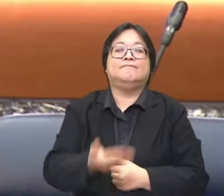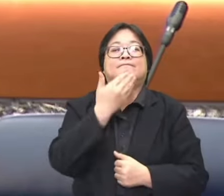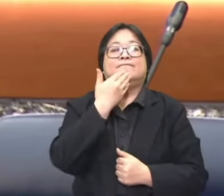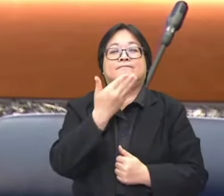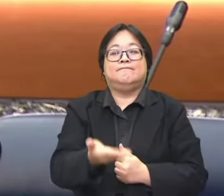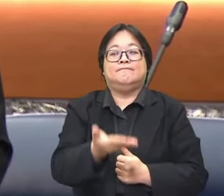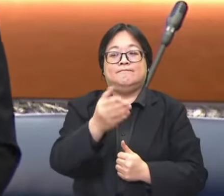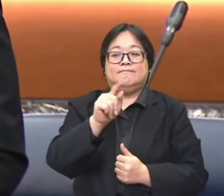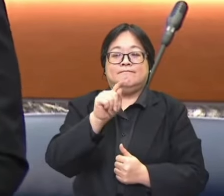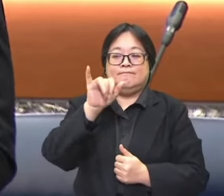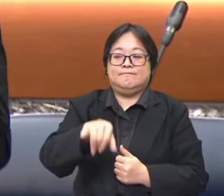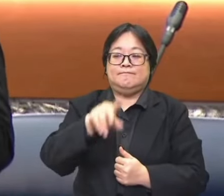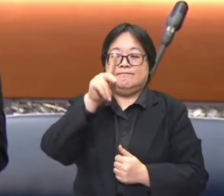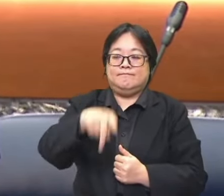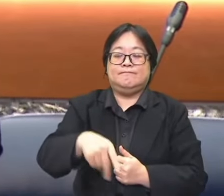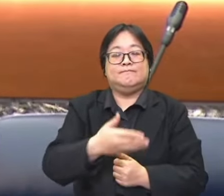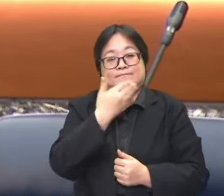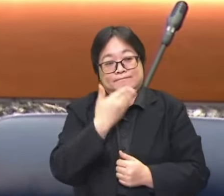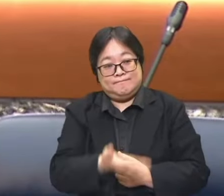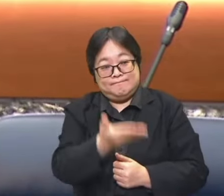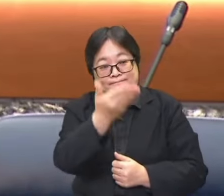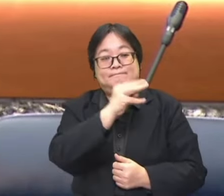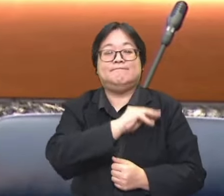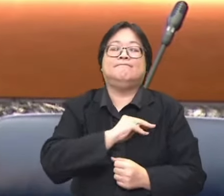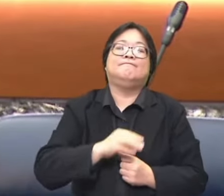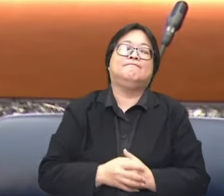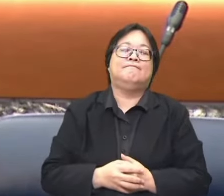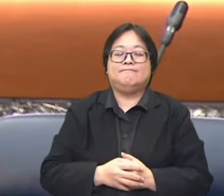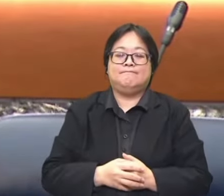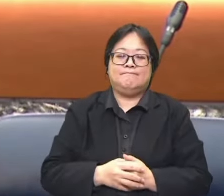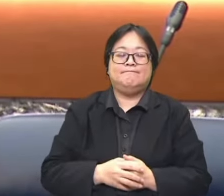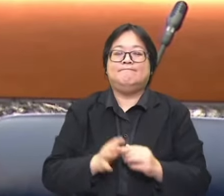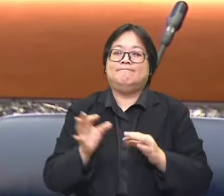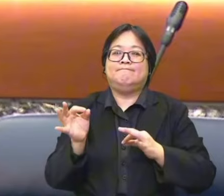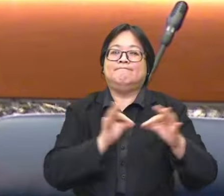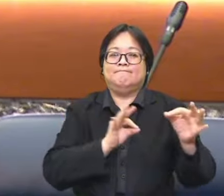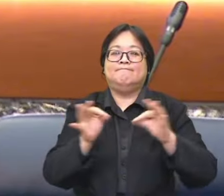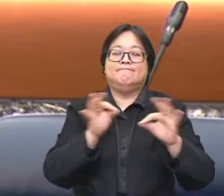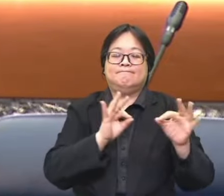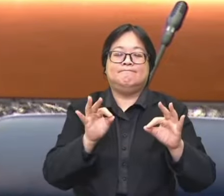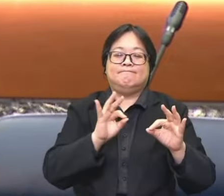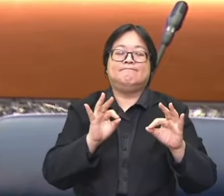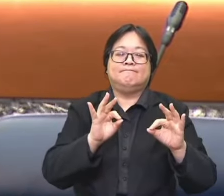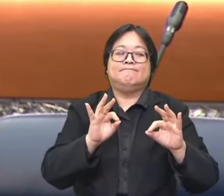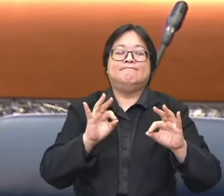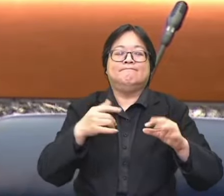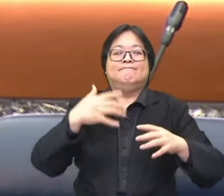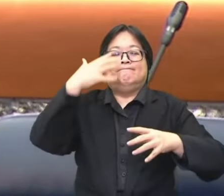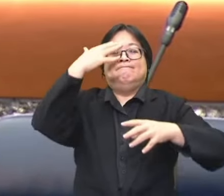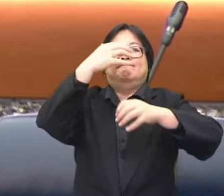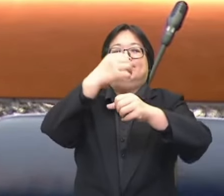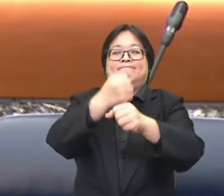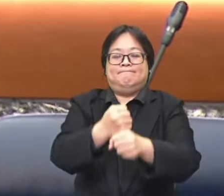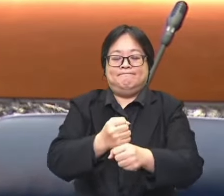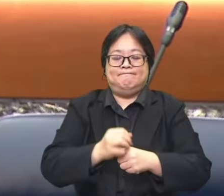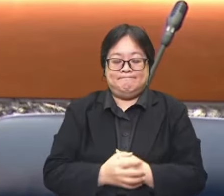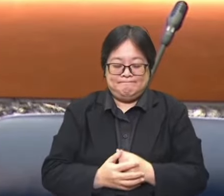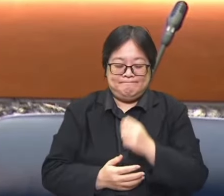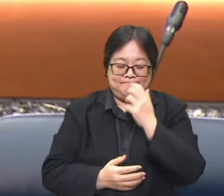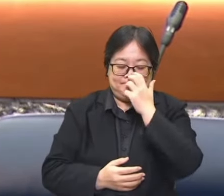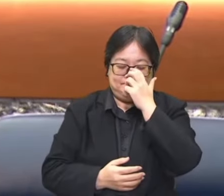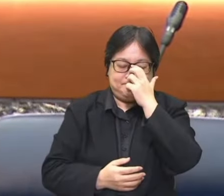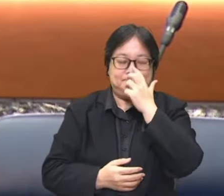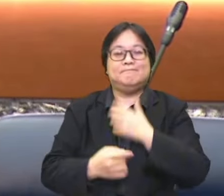kasih Tan Sri Speaker dan terima kasih Menteri untuk memberi satu jawapan yang sangat-sangat yakin.